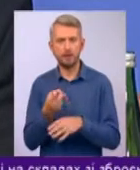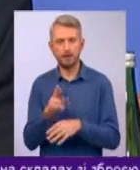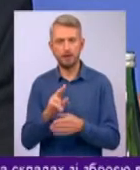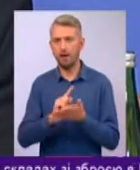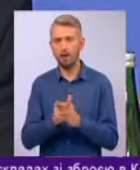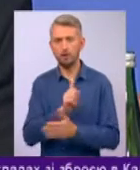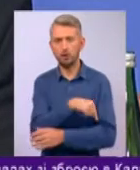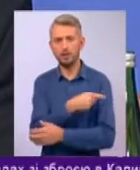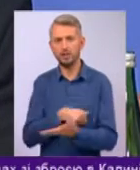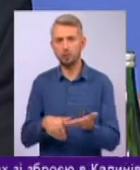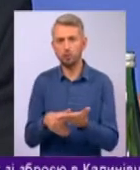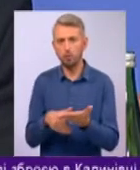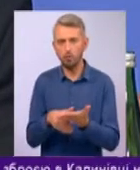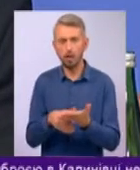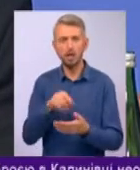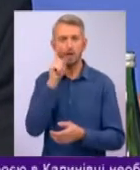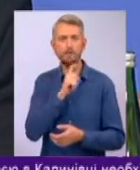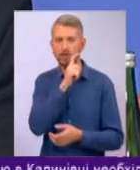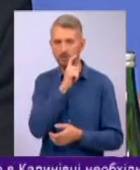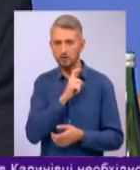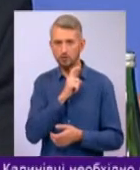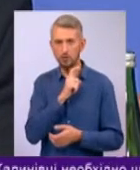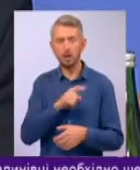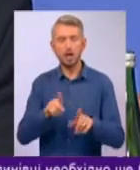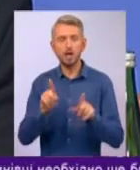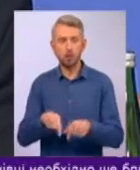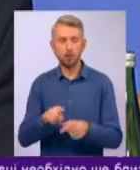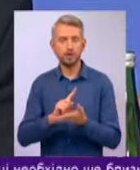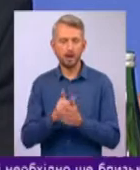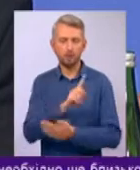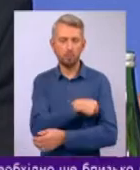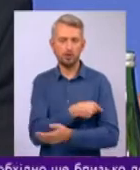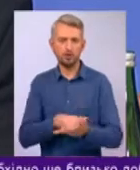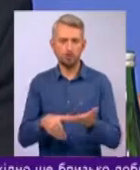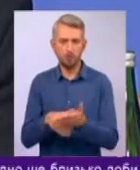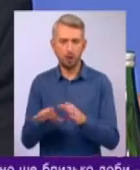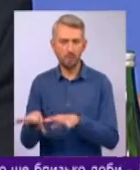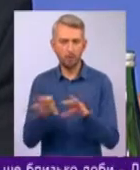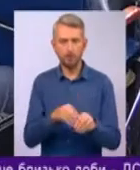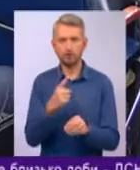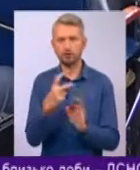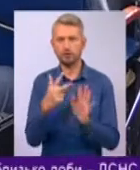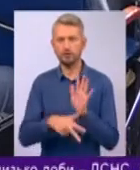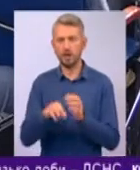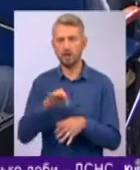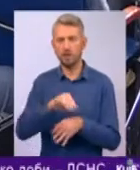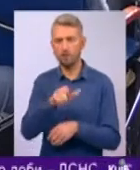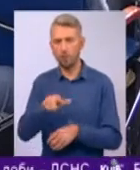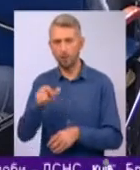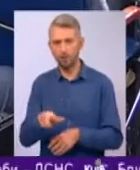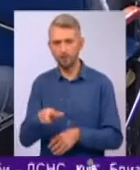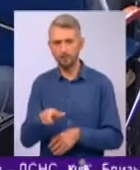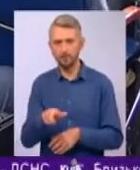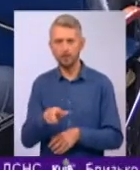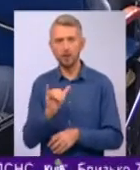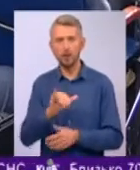екстреної медичної допомоги, Хмельницької також екстреної медичної допомоги, евакуйовано 180 хворих